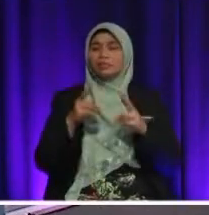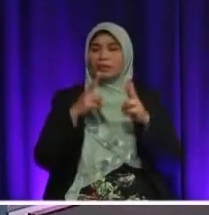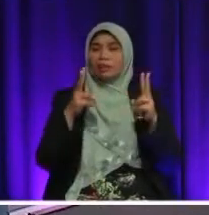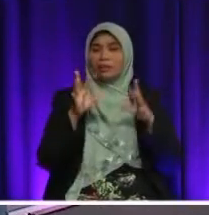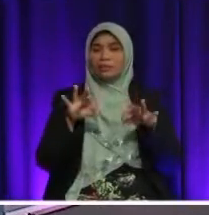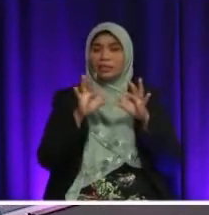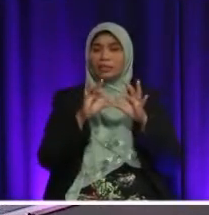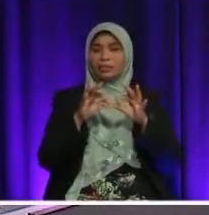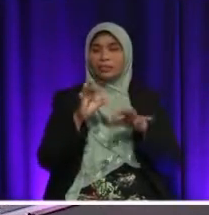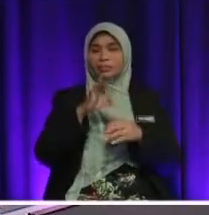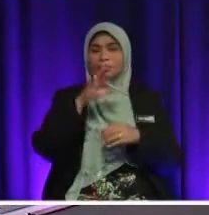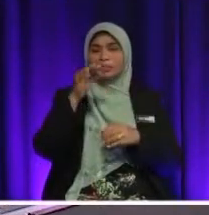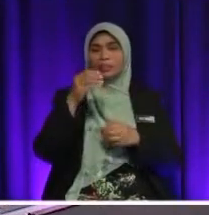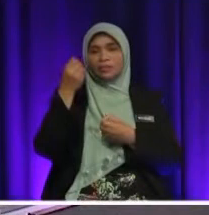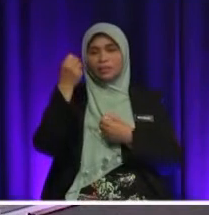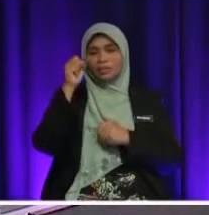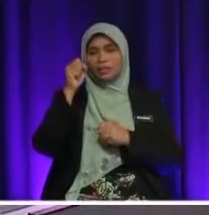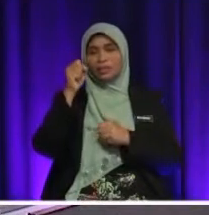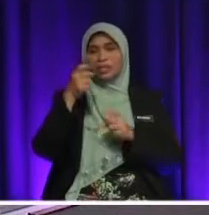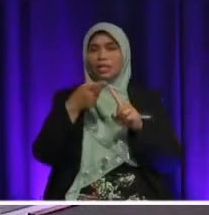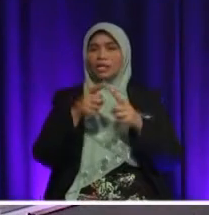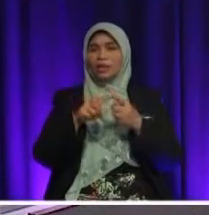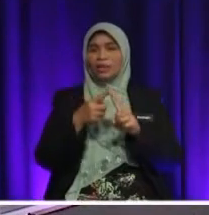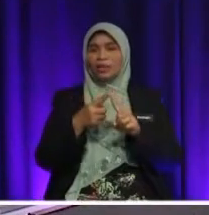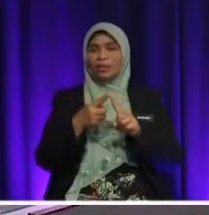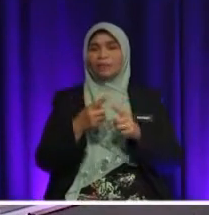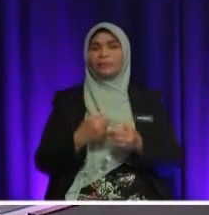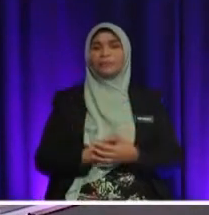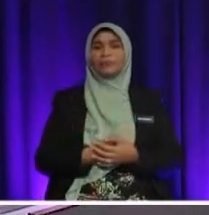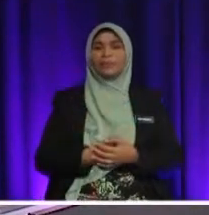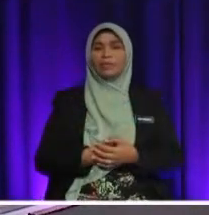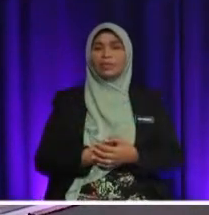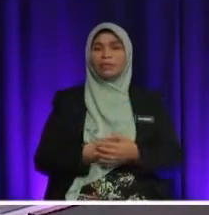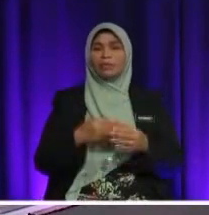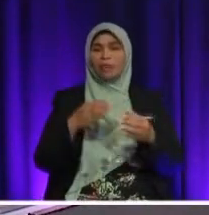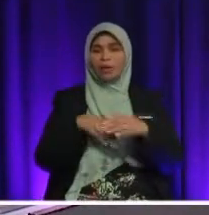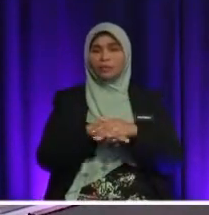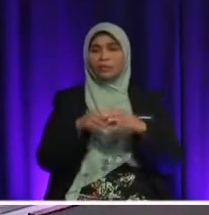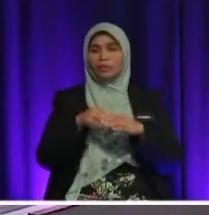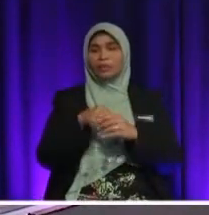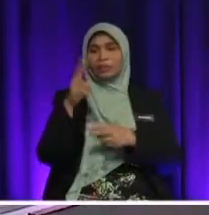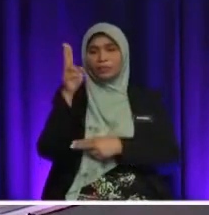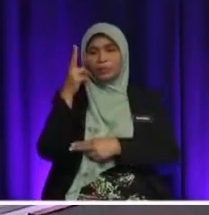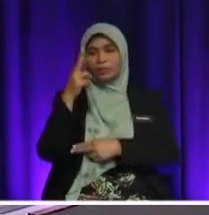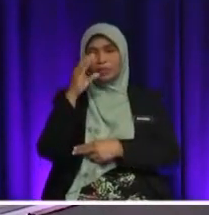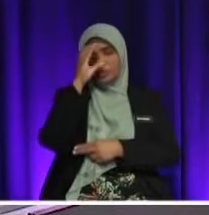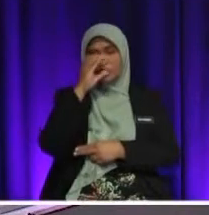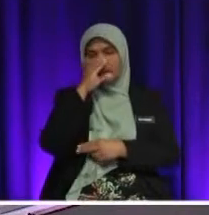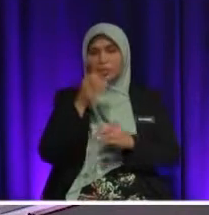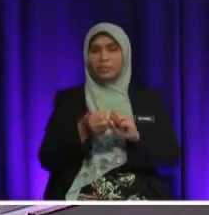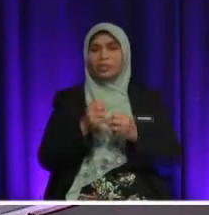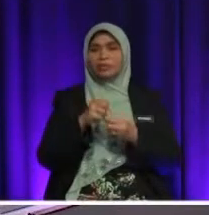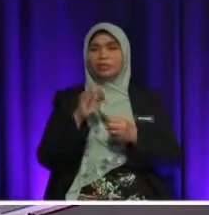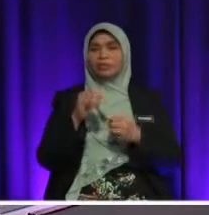semangat setiakawan Ayo sanggup masuk ke hutan mencari semule sahabatnya yang telah pergi